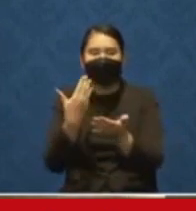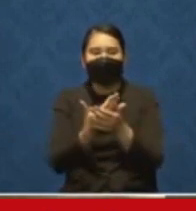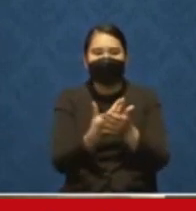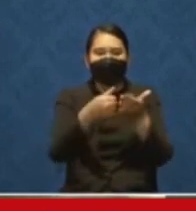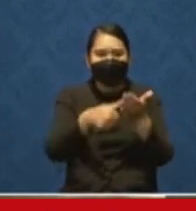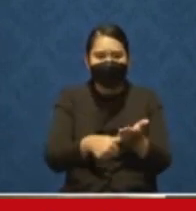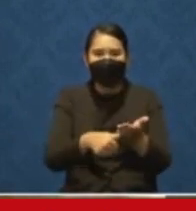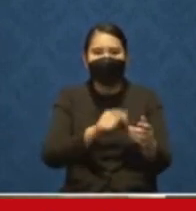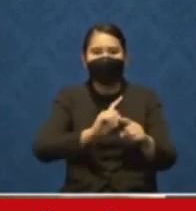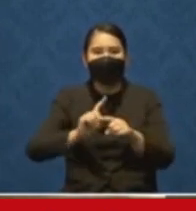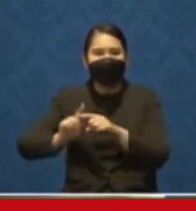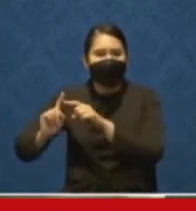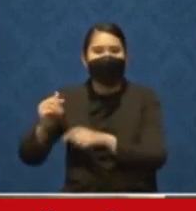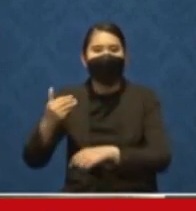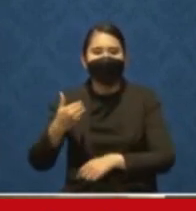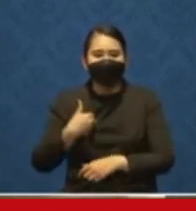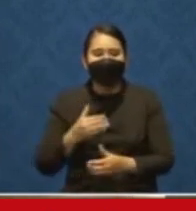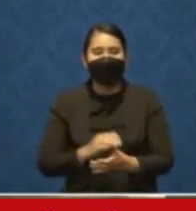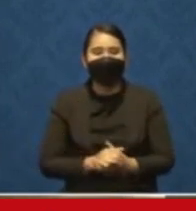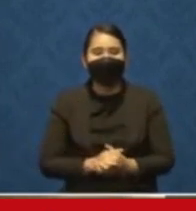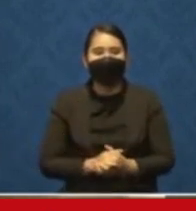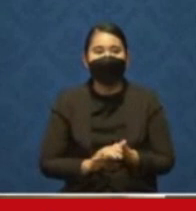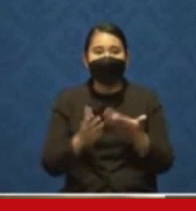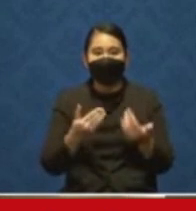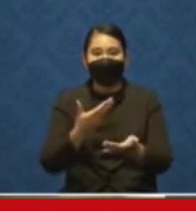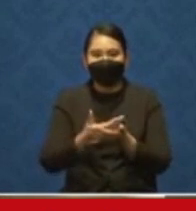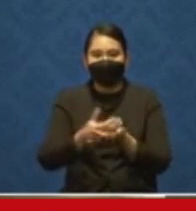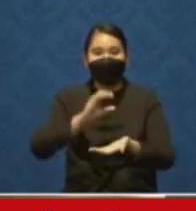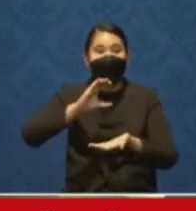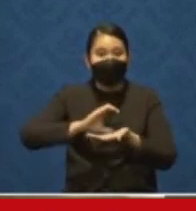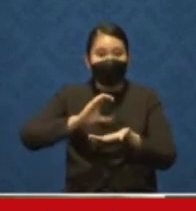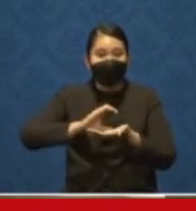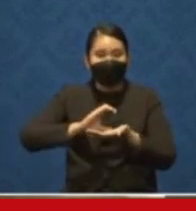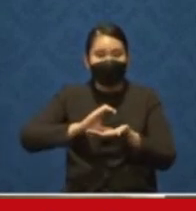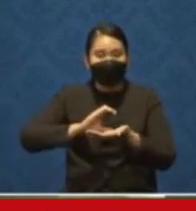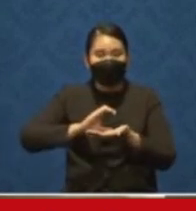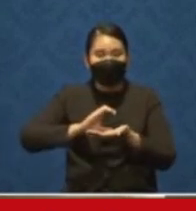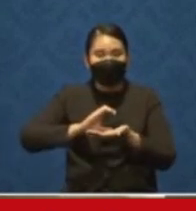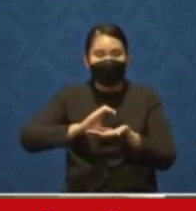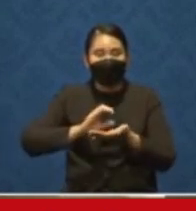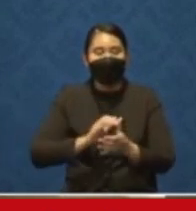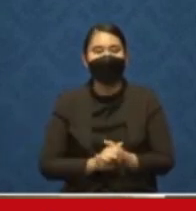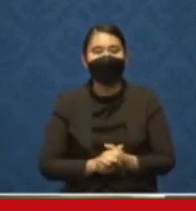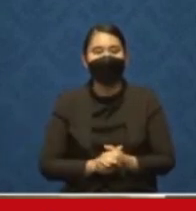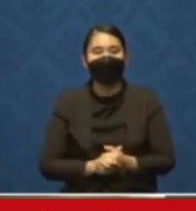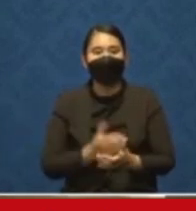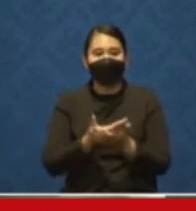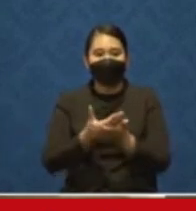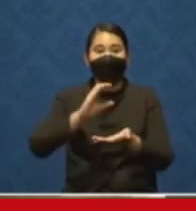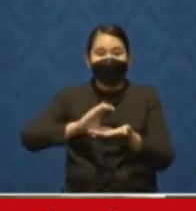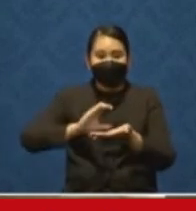ประจำเก้าล้านเก้าร้อยกว่าล้านไม่รู้ชื่ออะไรโน่นนี่นั่นกลายเป็นนี่องค์กรอื่นยะ